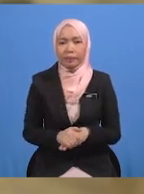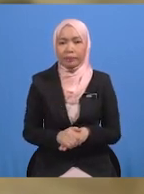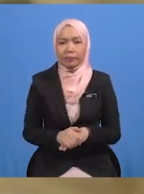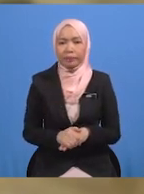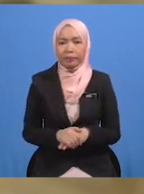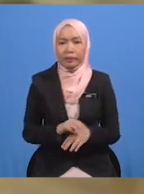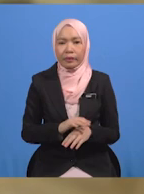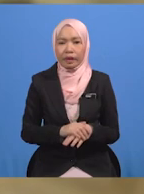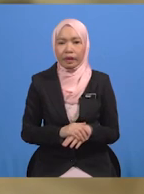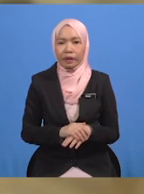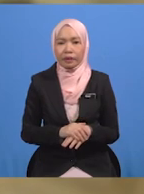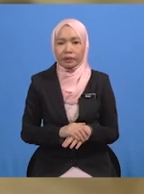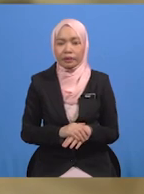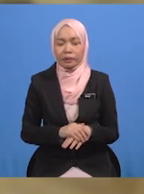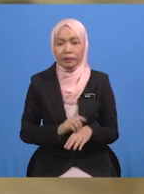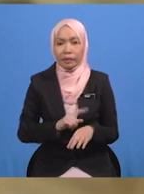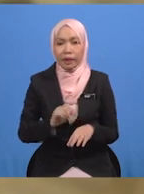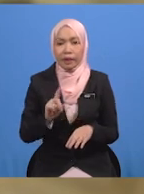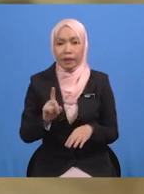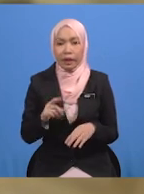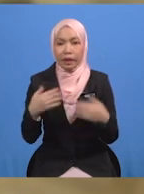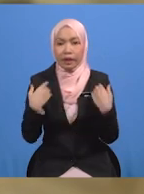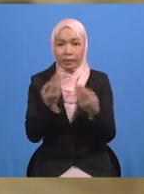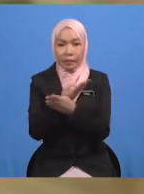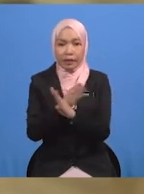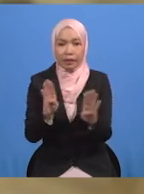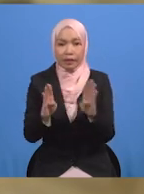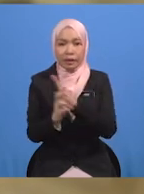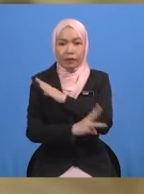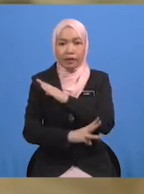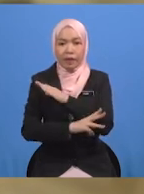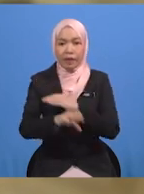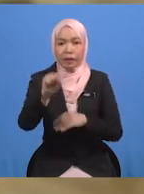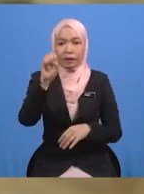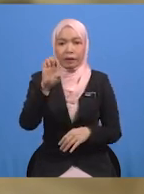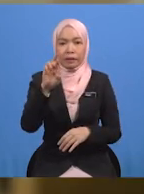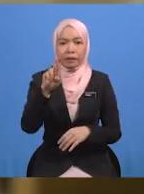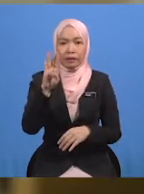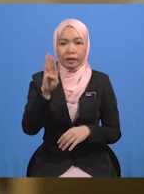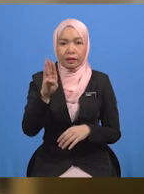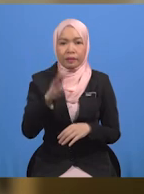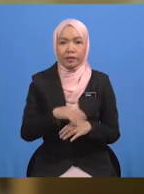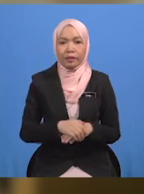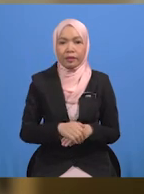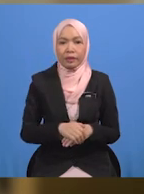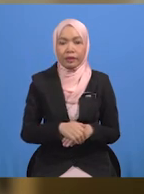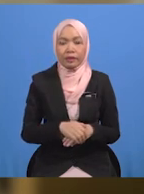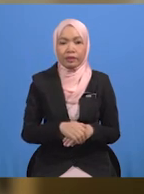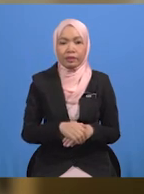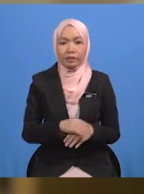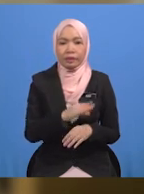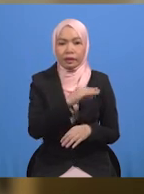1878 di mana membawa kepada pembebasan wilayah Serbia dan Montenegro. Sementara